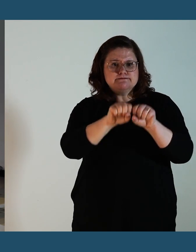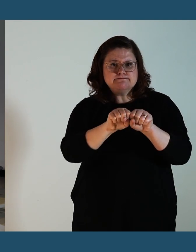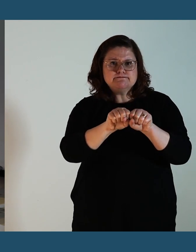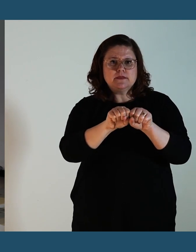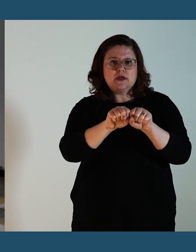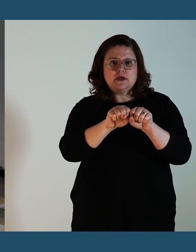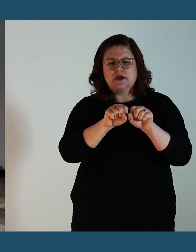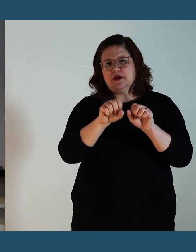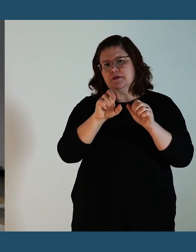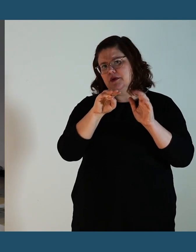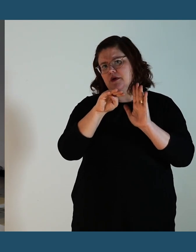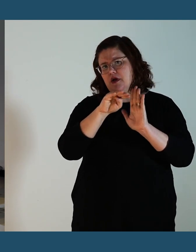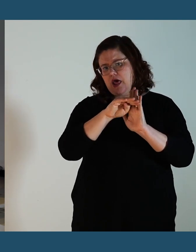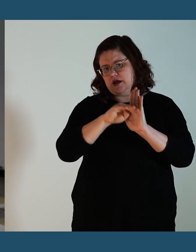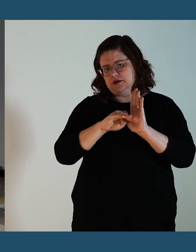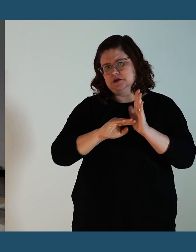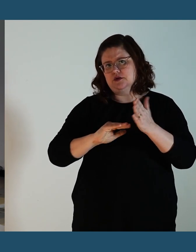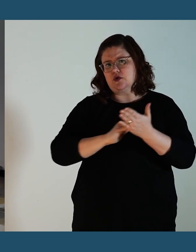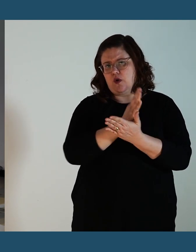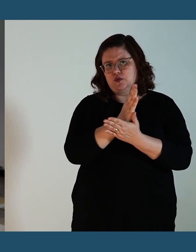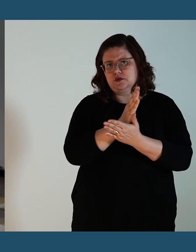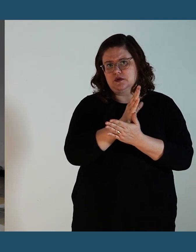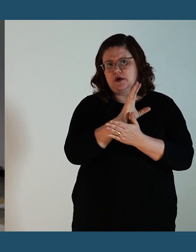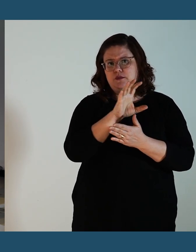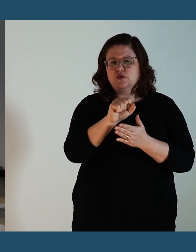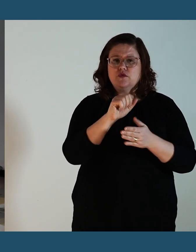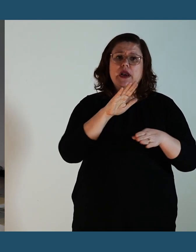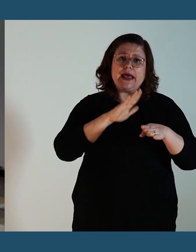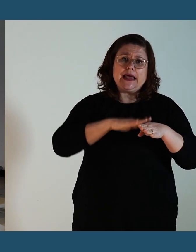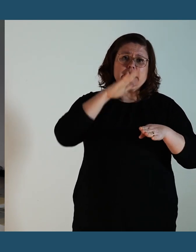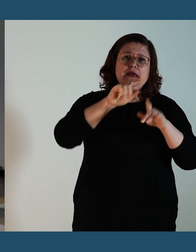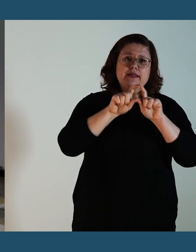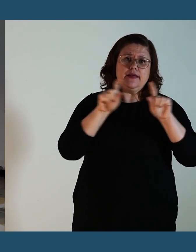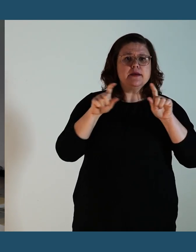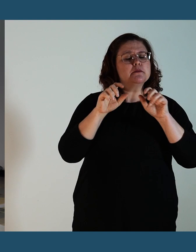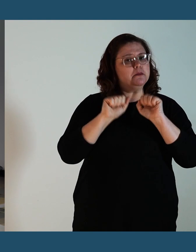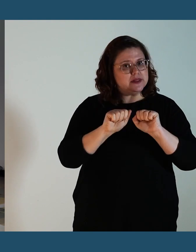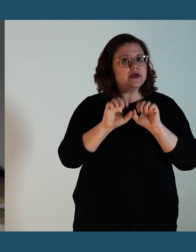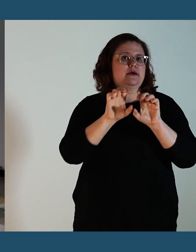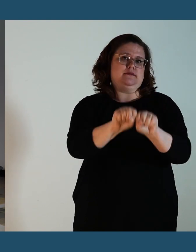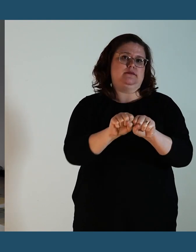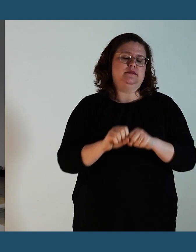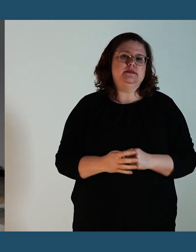myöskin lainsäätäjinä puuttumaan, vaikka ne on sensitiivisiä kysymyksiä.